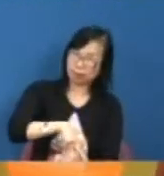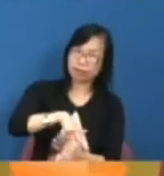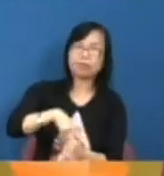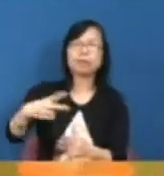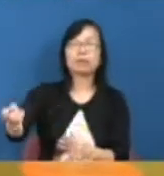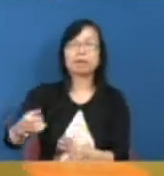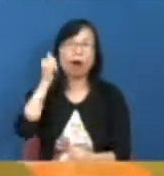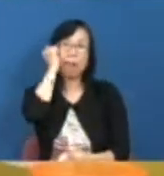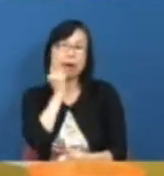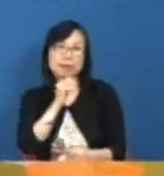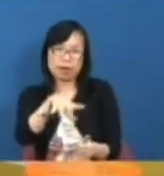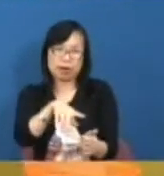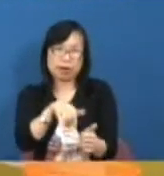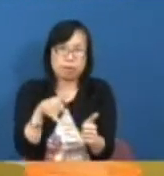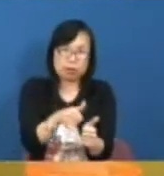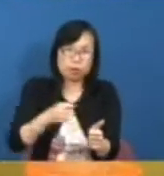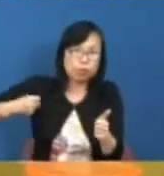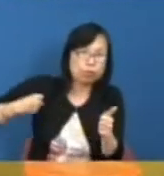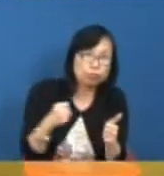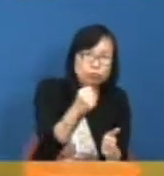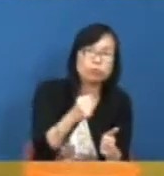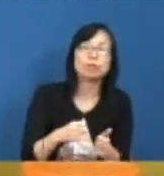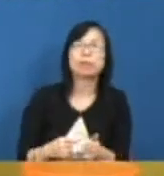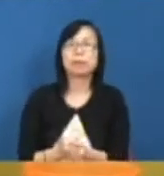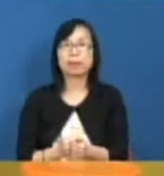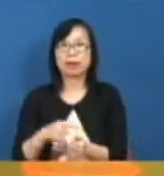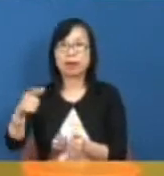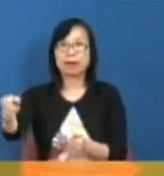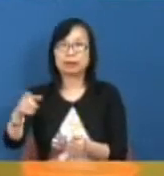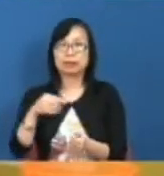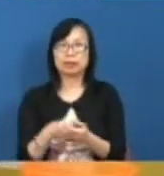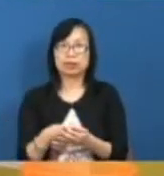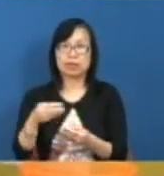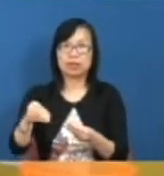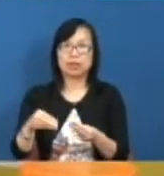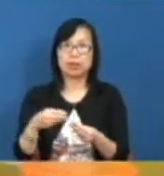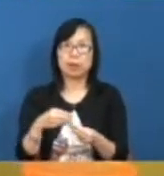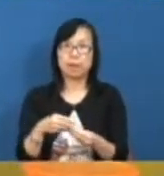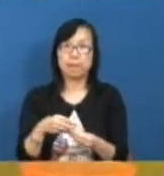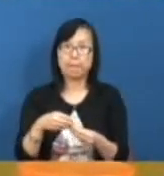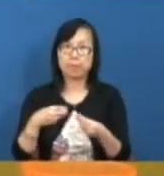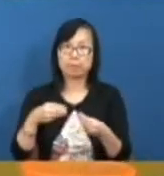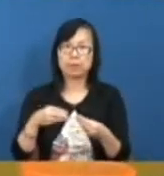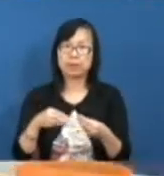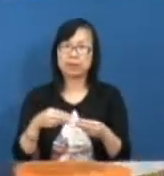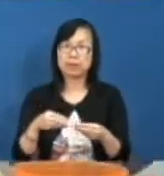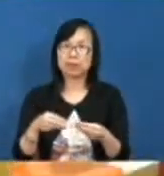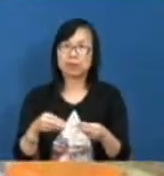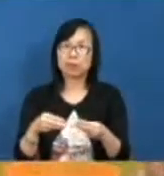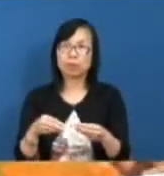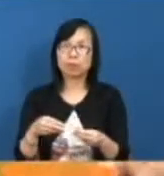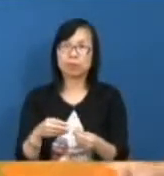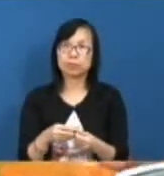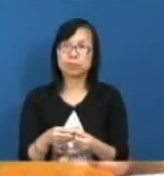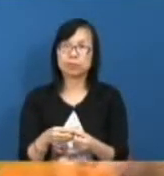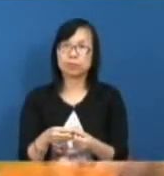嗰個阿伯咧就後邊抽水，呢個阿伯已經衝緊上嚟啦。嗱，呢個掛黃牌又係佢啲人嚟嘅。嗱，好啦。